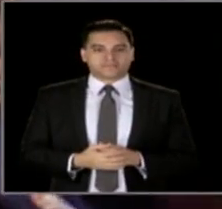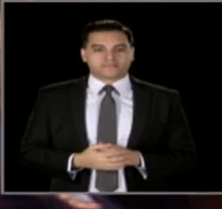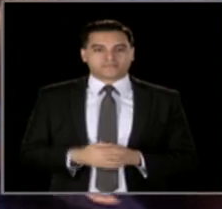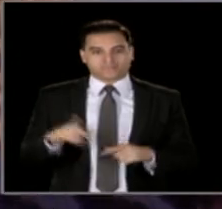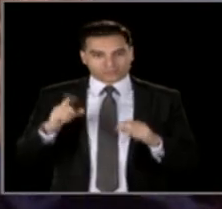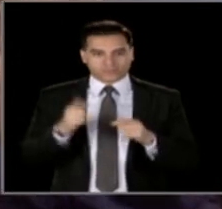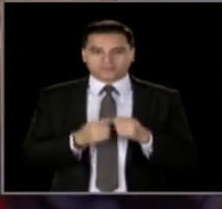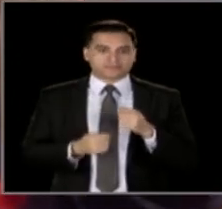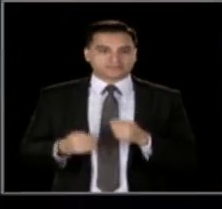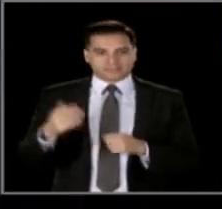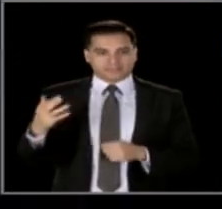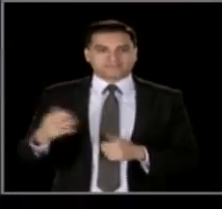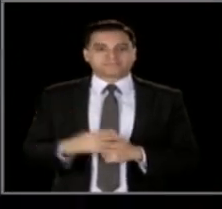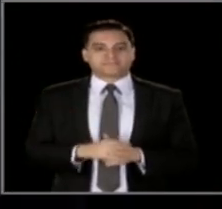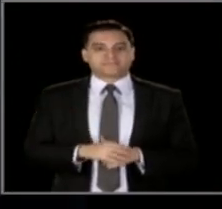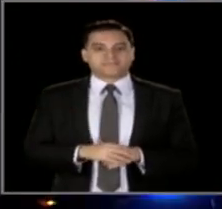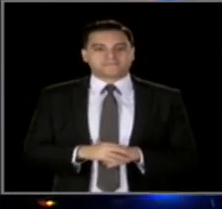تألقت يا كرولوس.